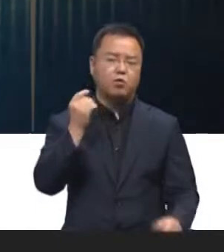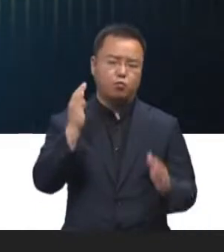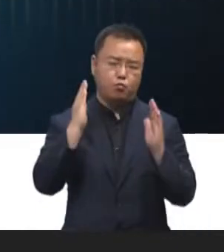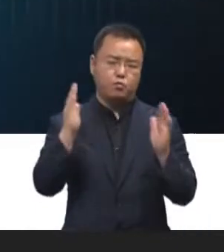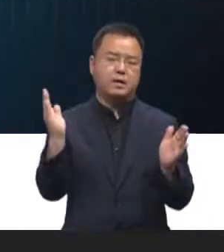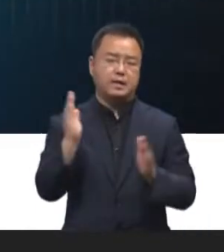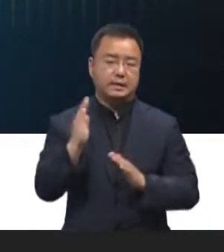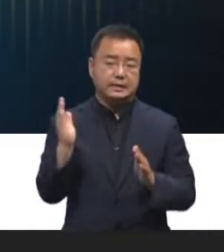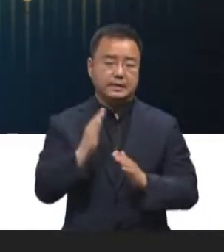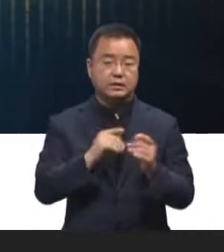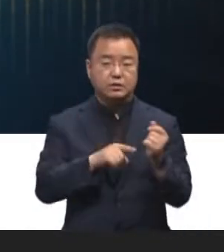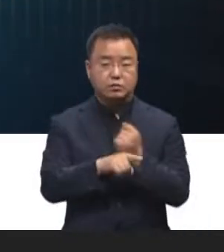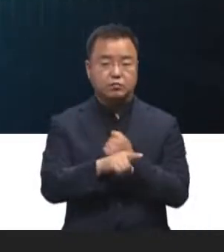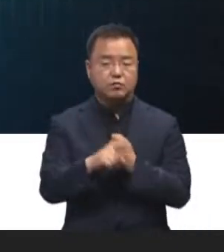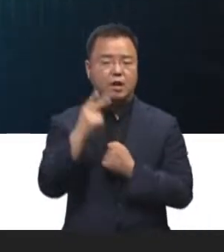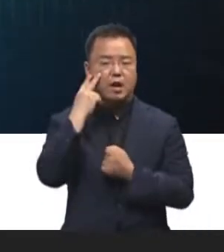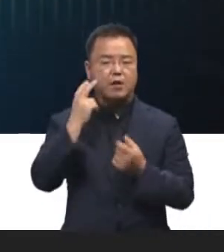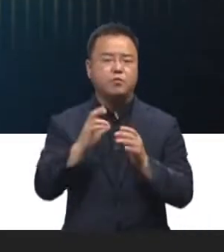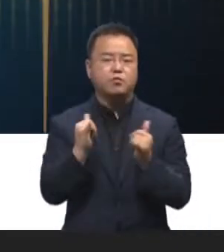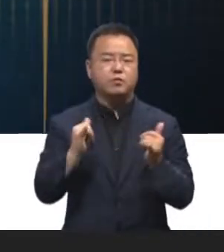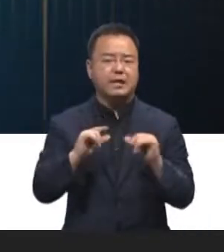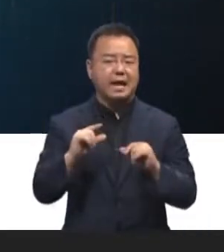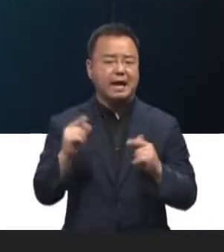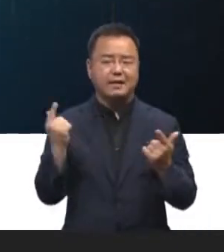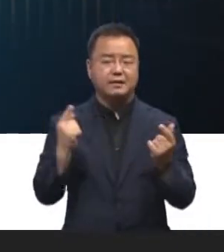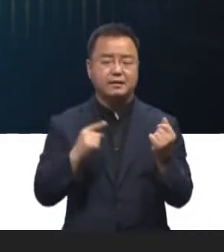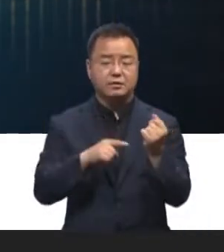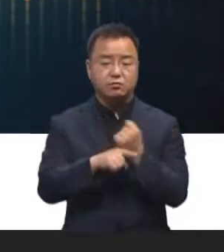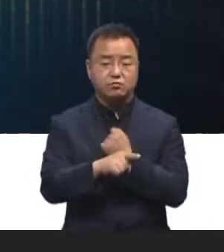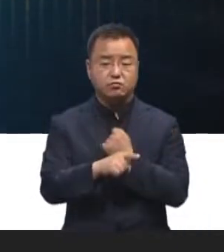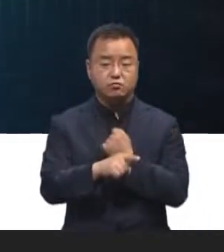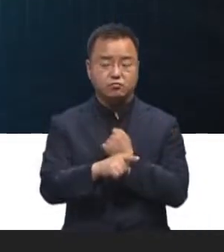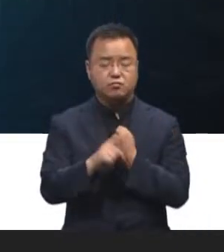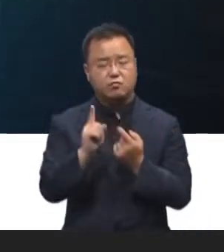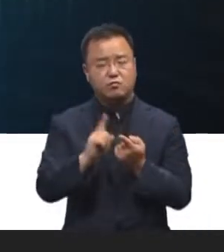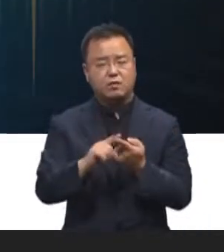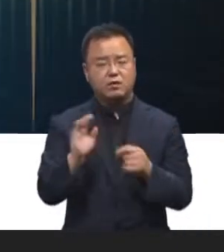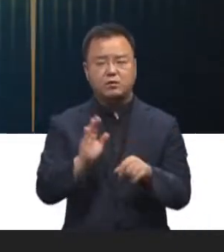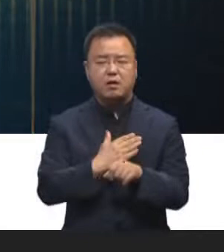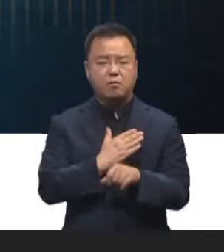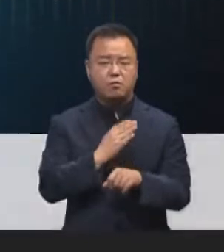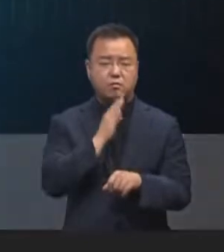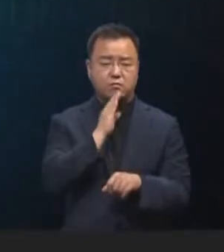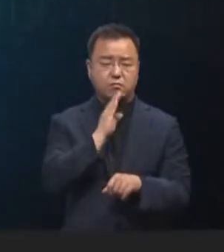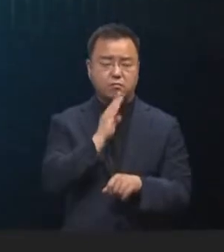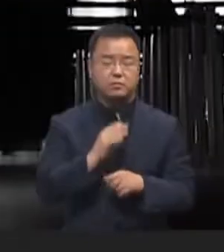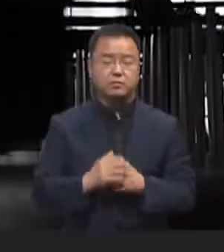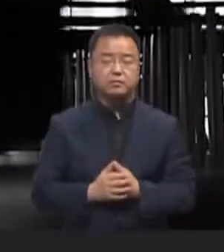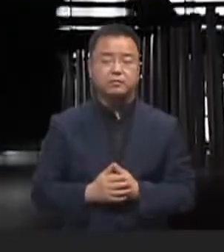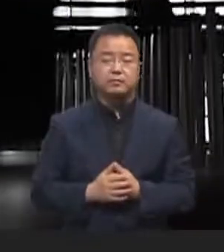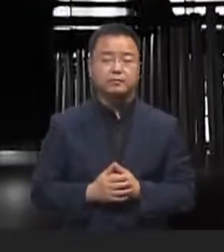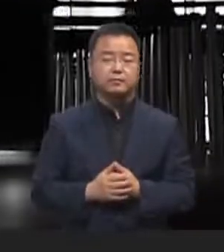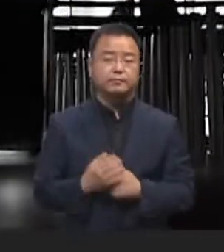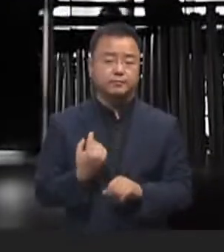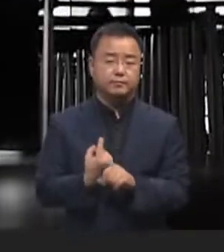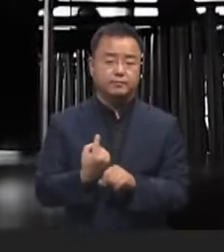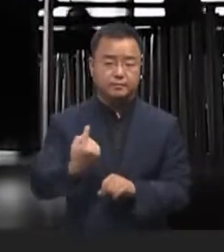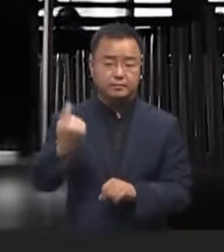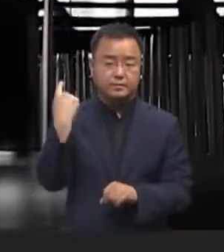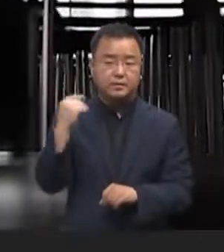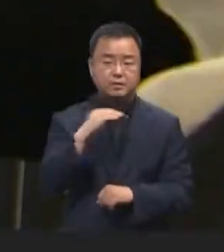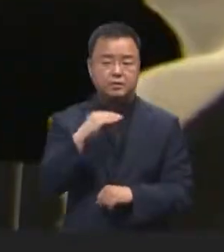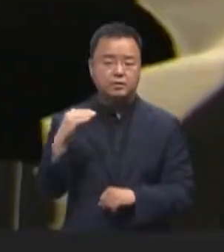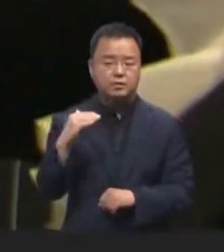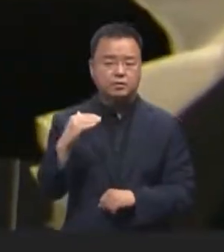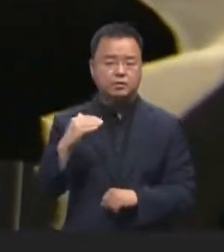미국인이 아니라는 이유로 약간은 굉장히 불합리한 배우 라고 생각하게끔 들었거든요 지난해 기준 미국 내